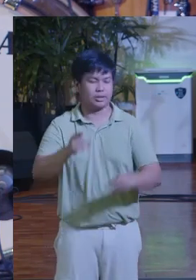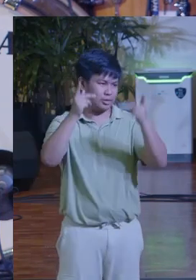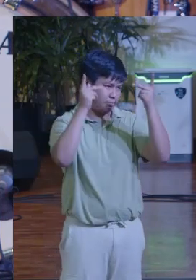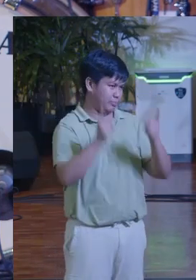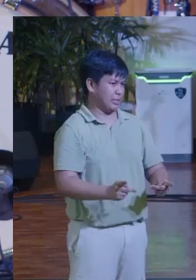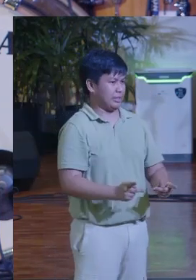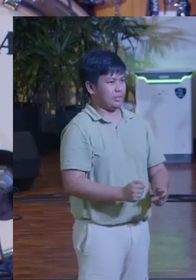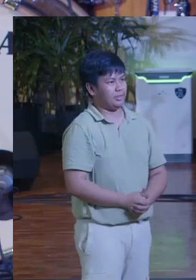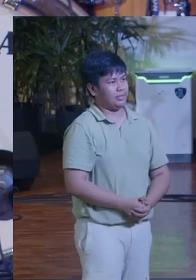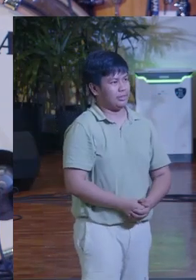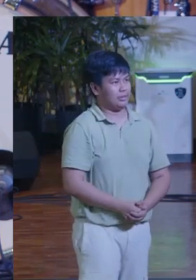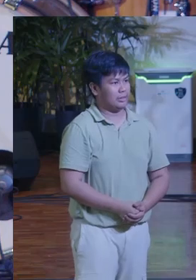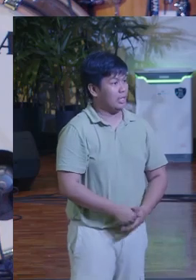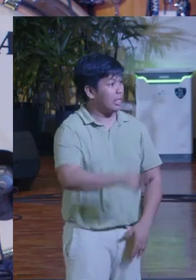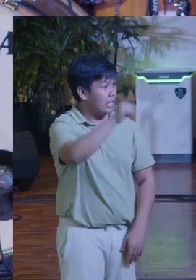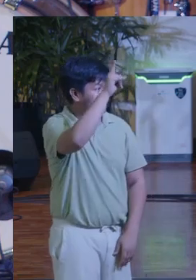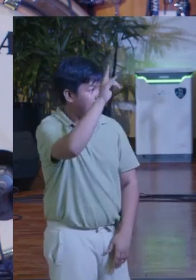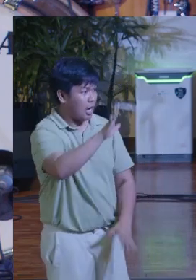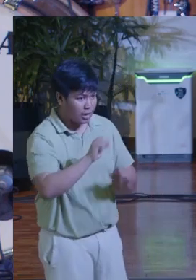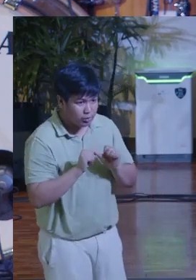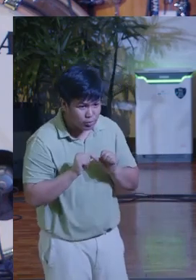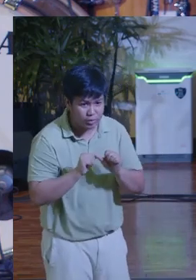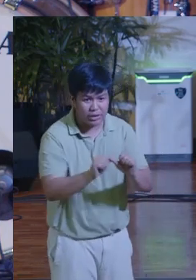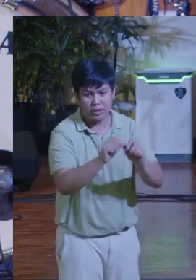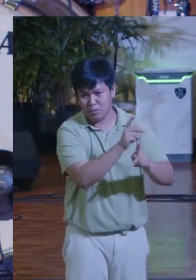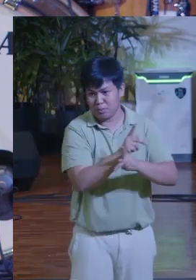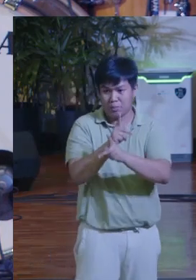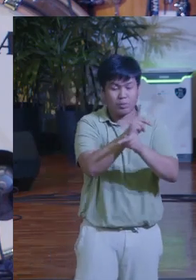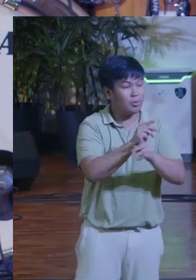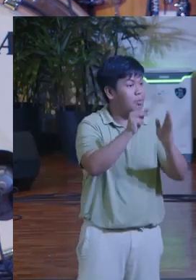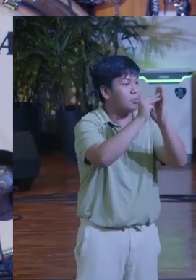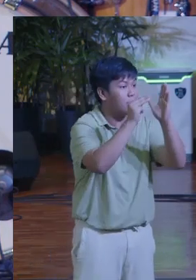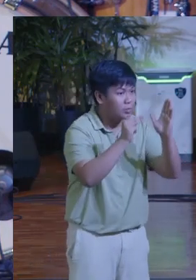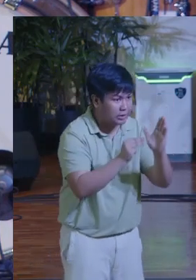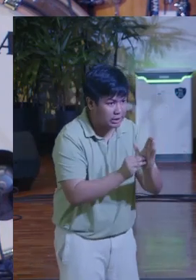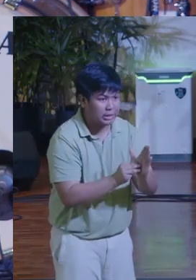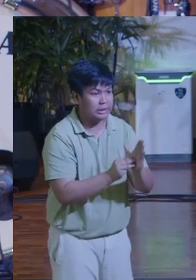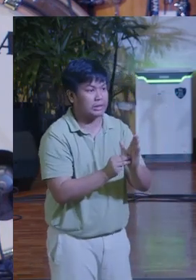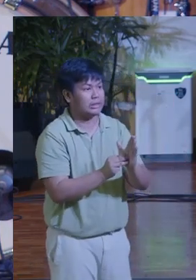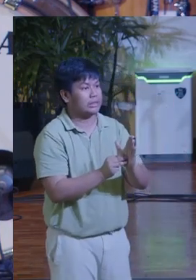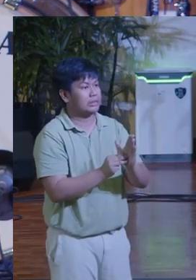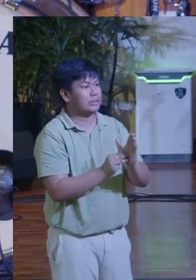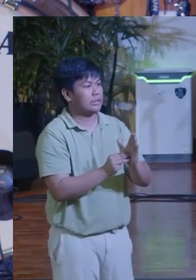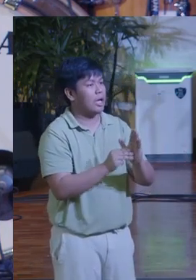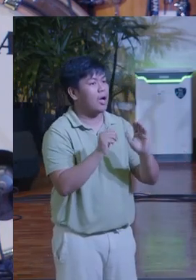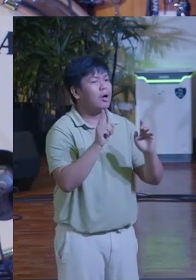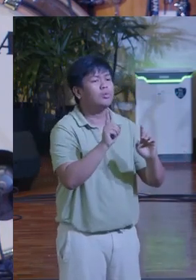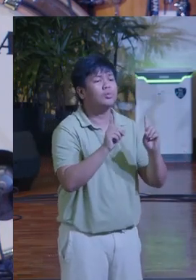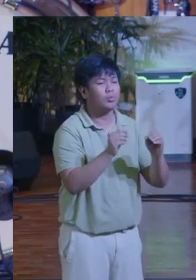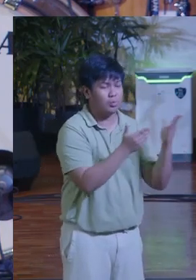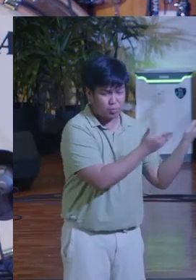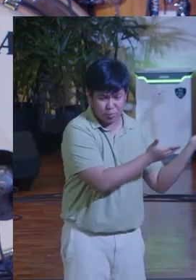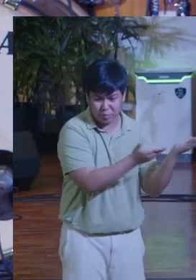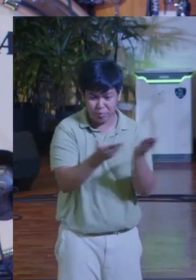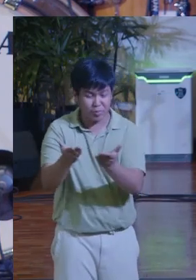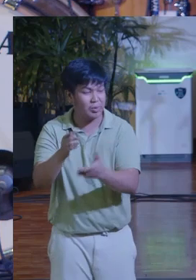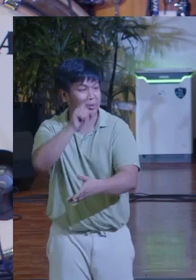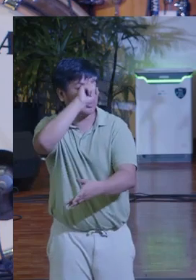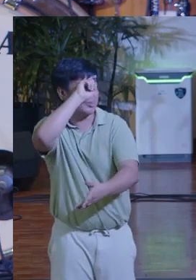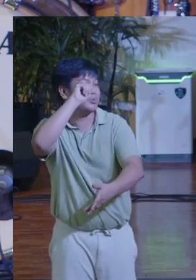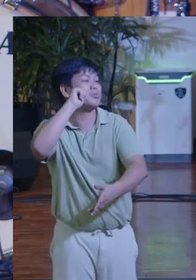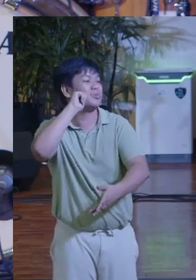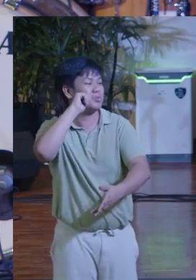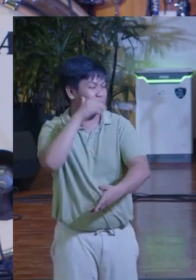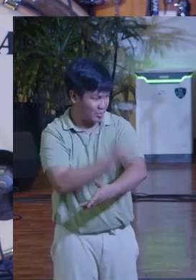niloob na maalagaan pa rin niya si Moses sa ilalim ng kagandang loob ng prinsesa ng Egypt. Pero sandali, bumibilis